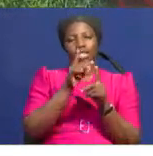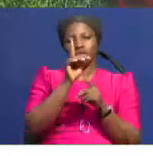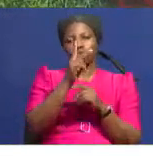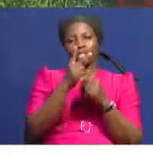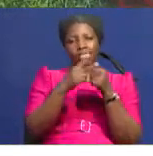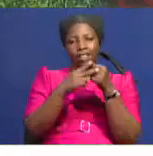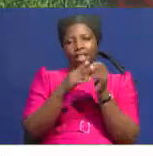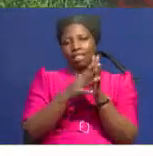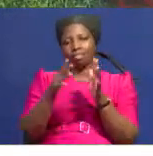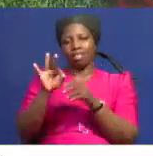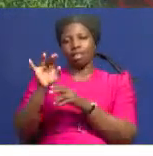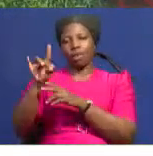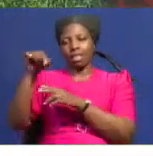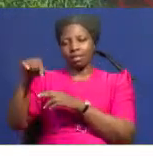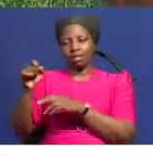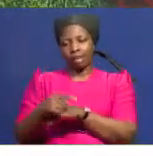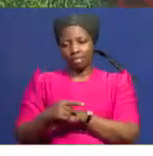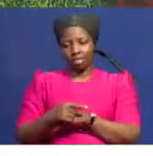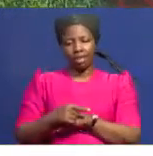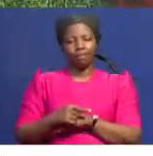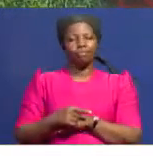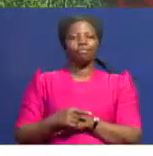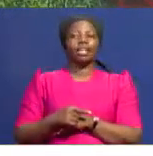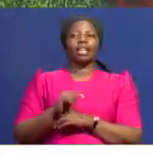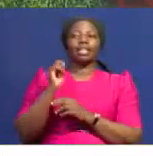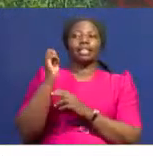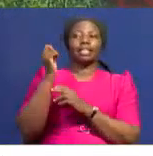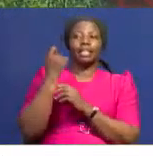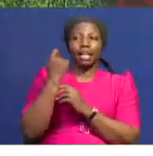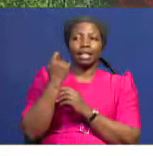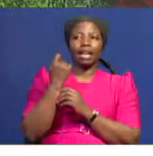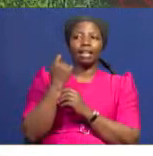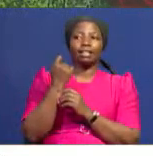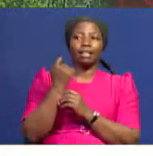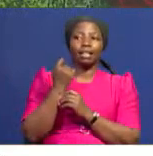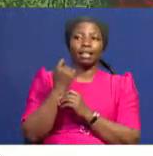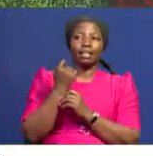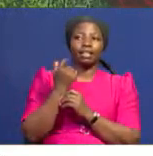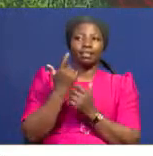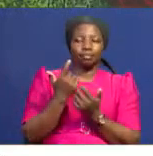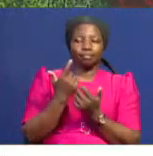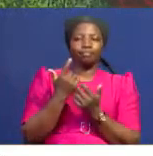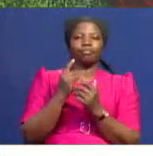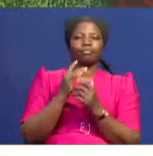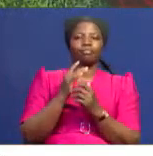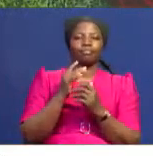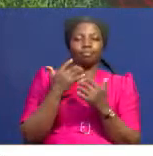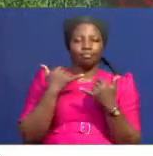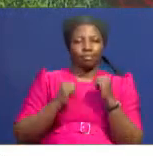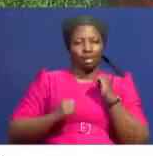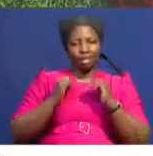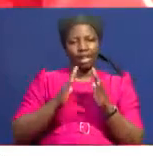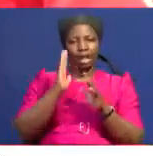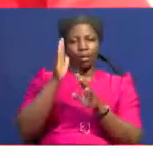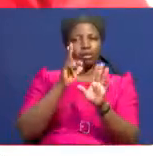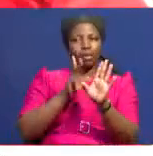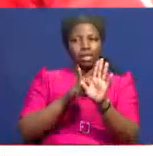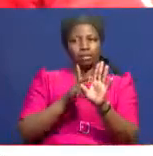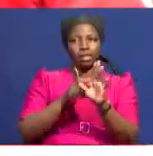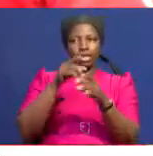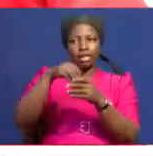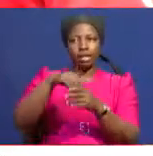Jumla ya wanariadha 19 watashiriki Kenya kwenye mashindano hayo nchini Peru.